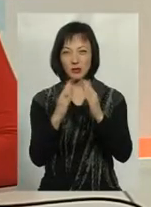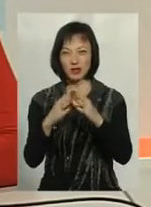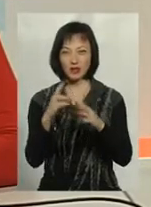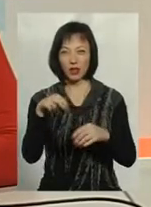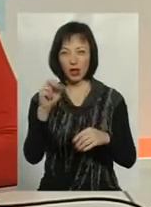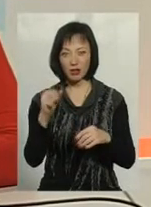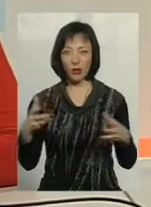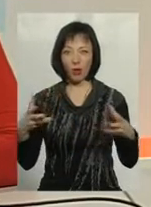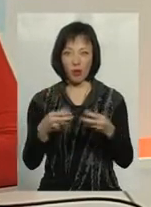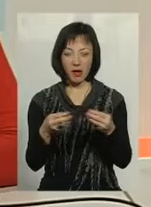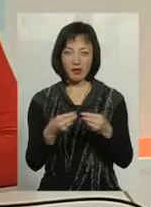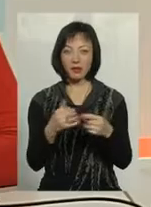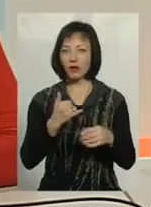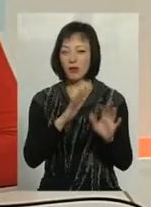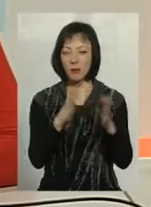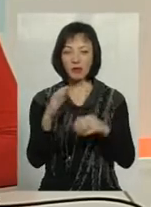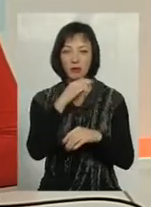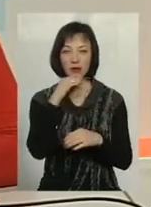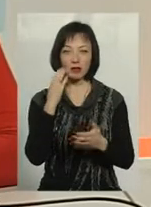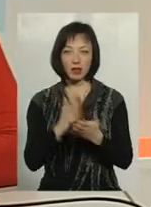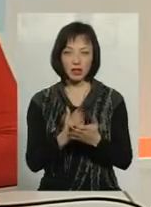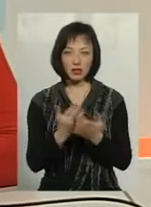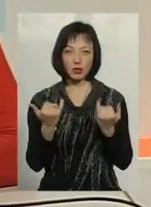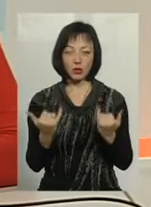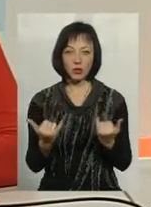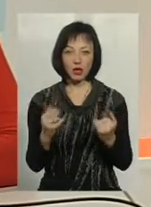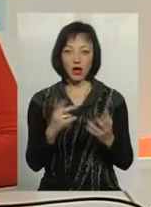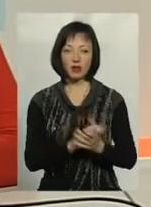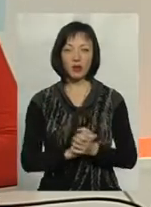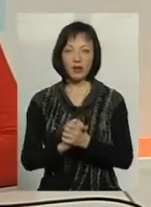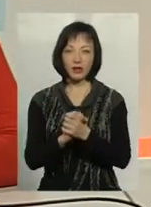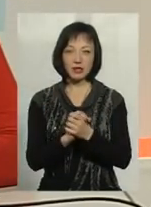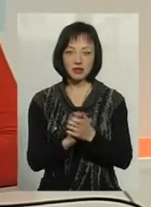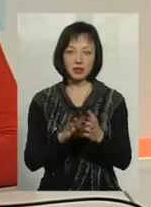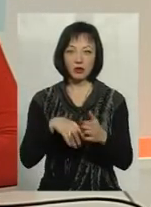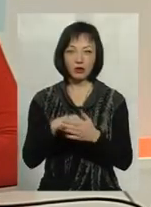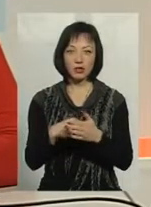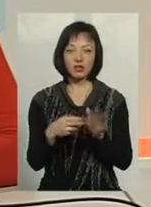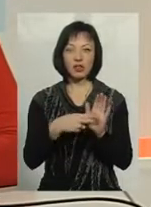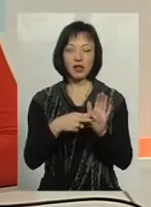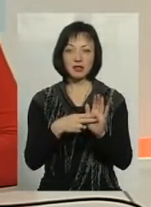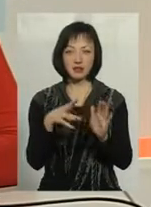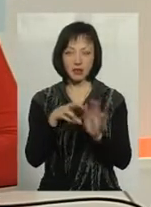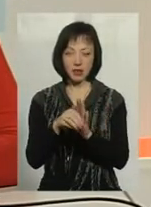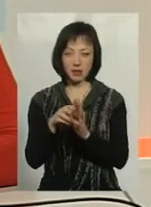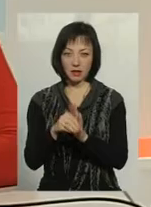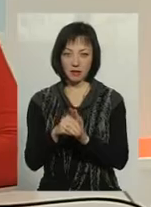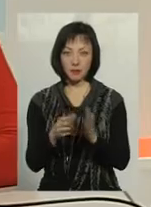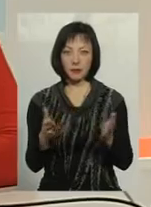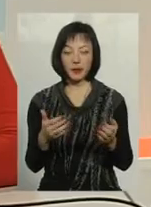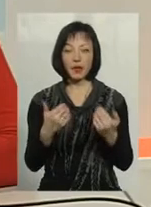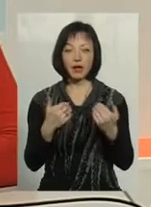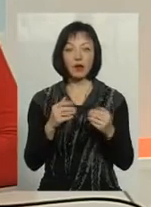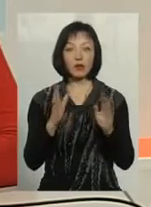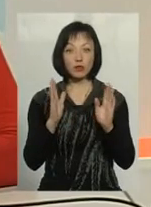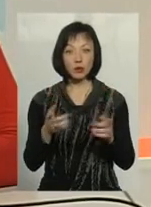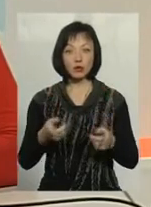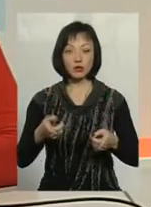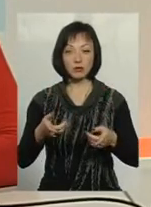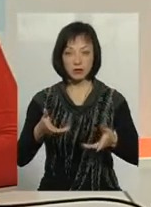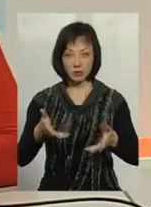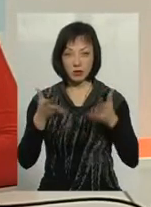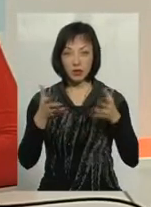я так думаю, що є чимало підприємств, які в цій ситуації, намагаючись легально виплачувати зарплату